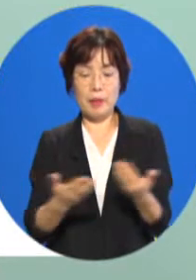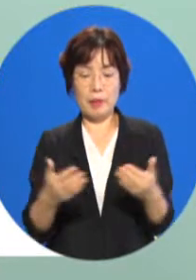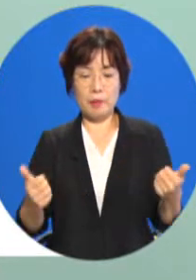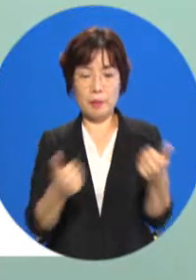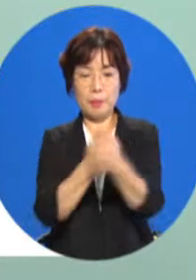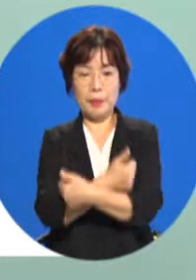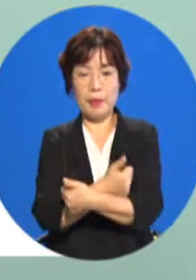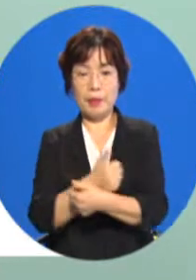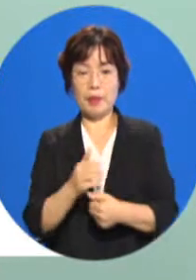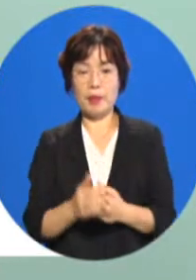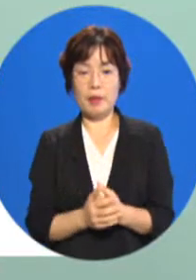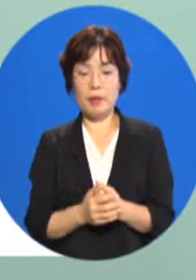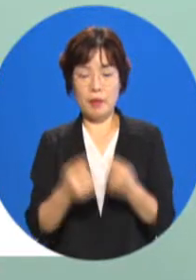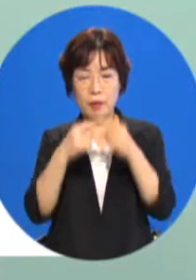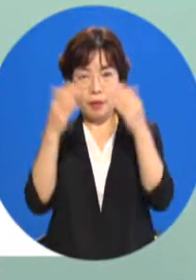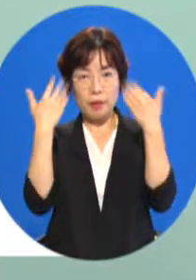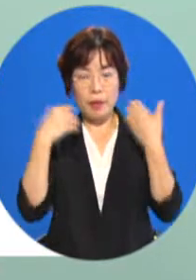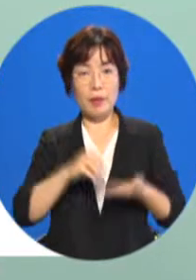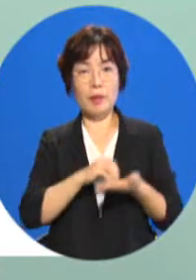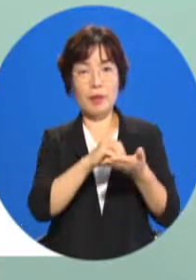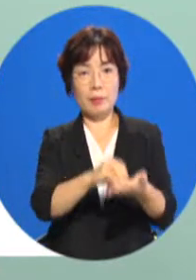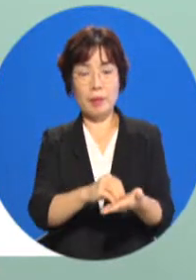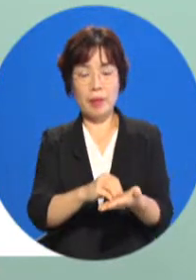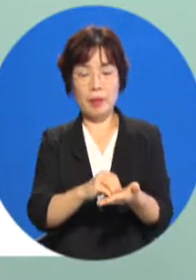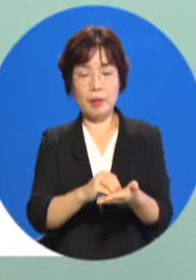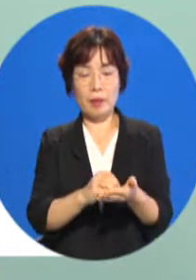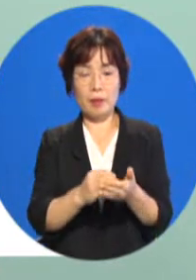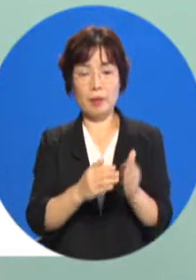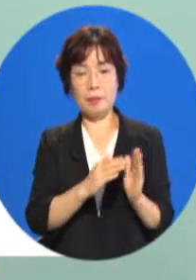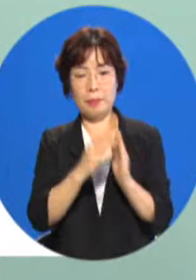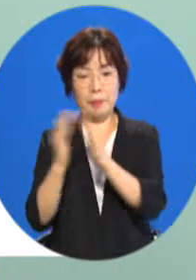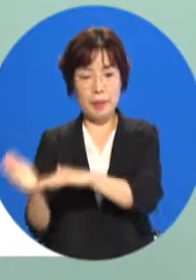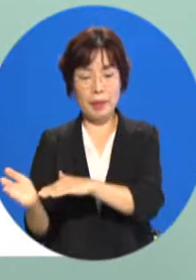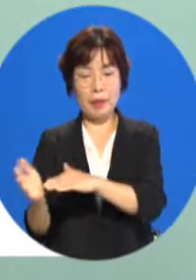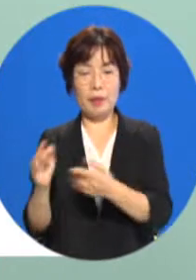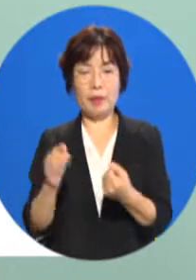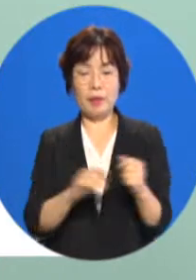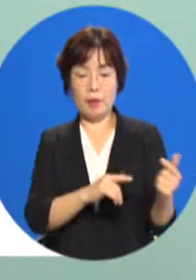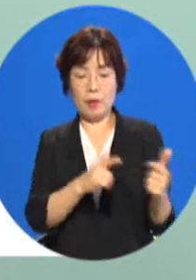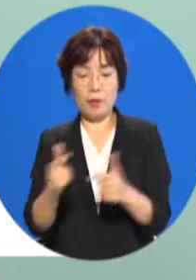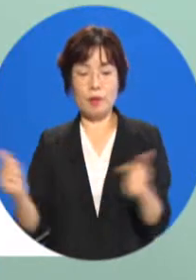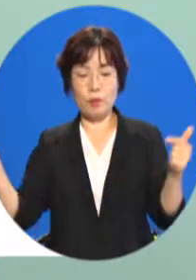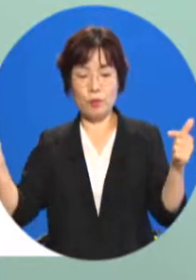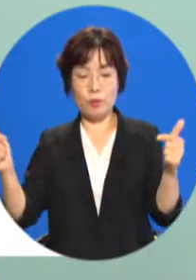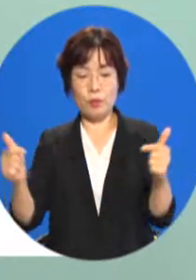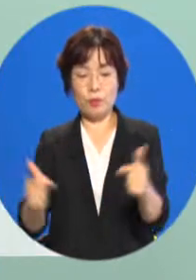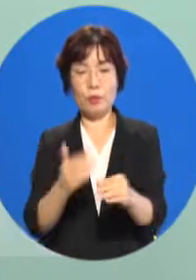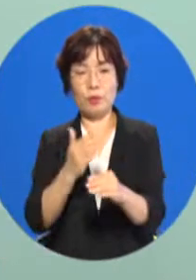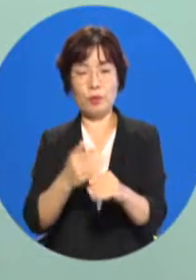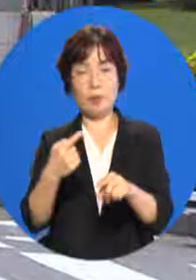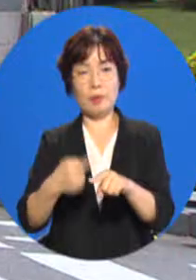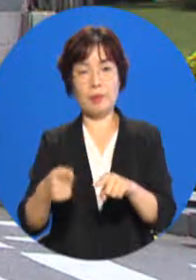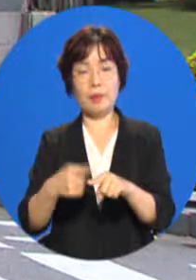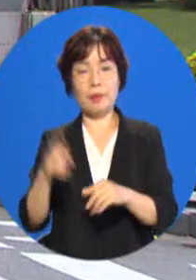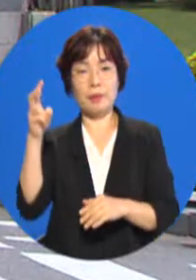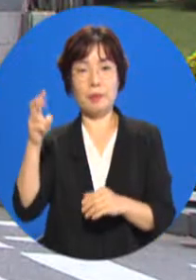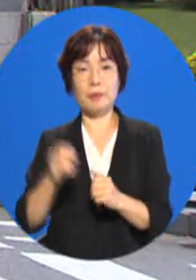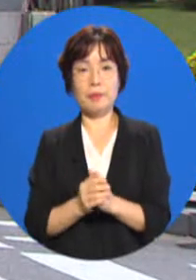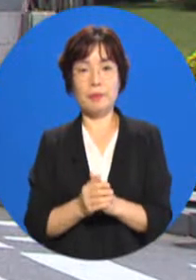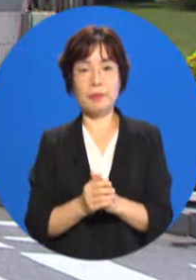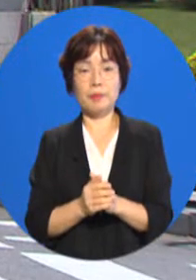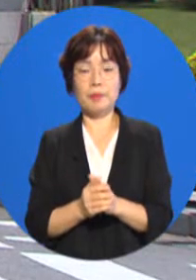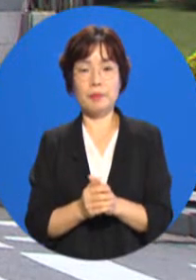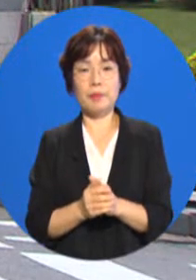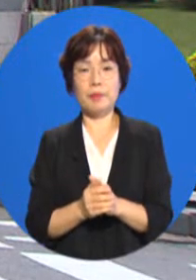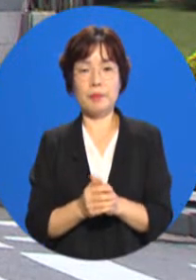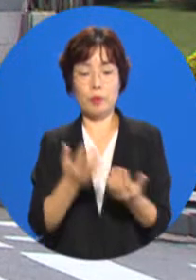되고 그리고 이제 대학 진학 등에 따른 학교 그리고 이제 이사 등으로 인한 그렇게 저희가 원인으로 분석을 하고 있습니다. 특히